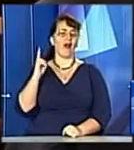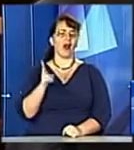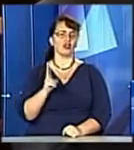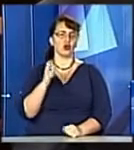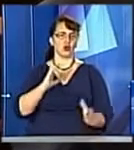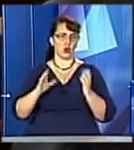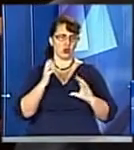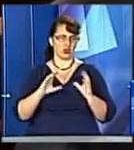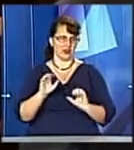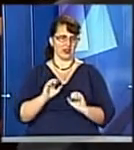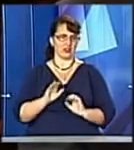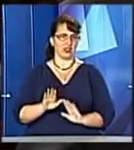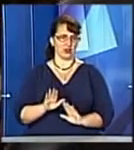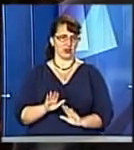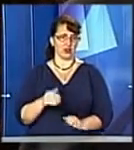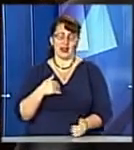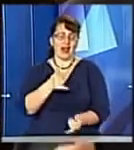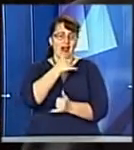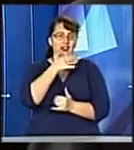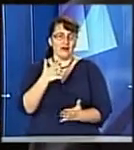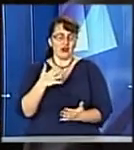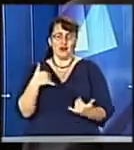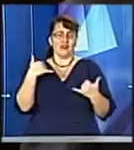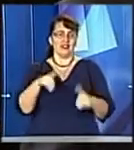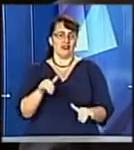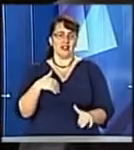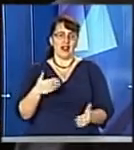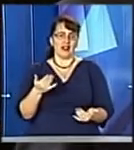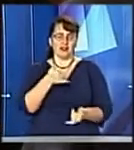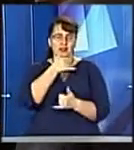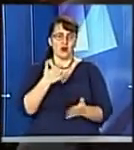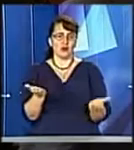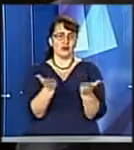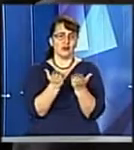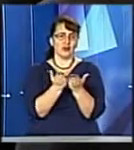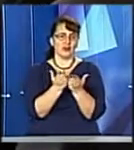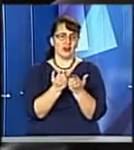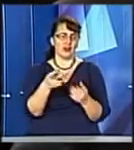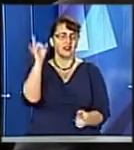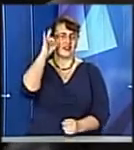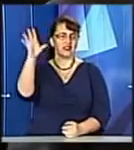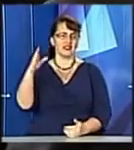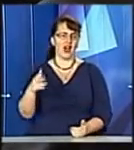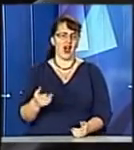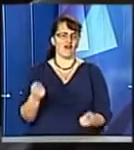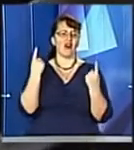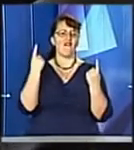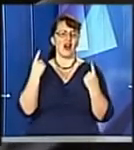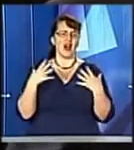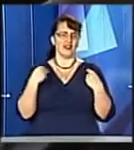я ніяким чином не можу дорівнятися славі Львова, величі Львова. Це таке